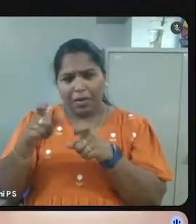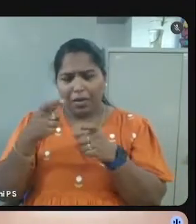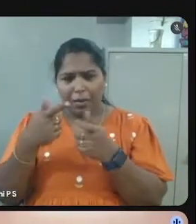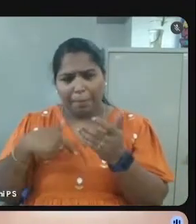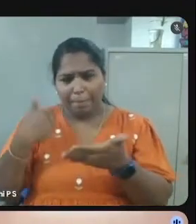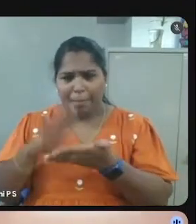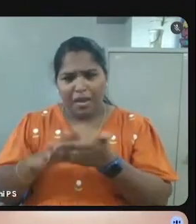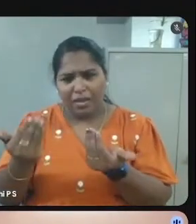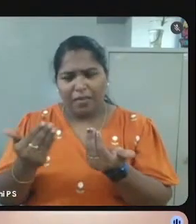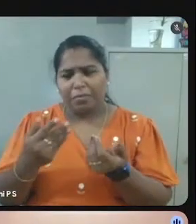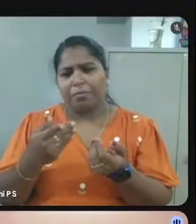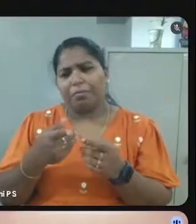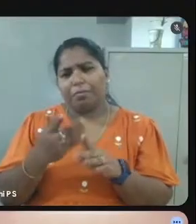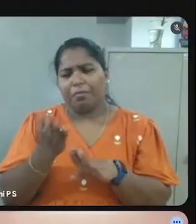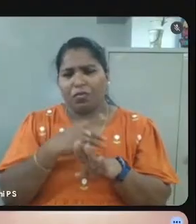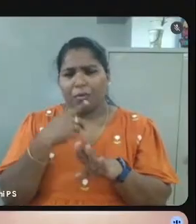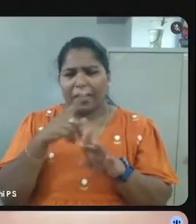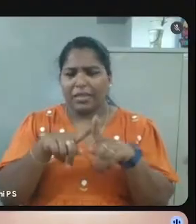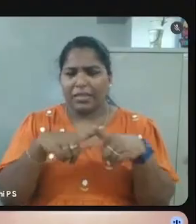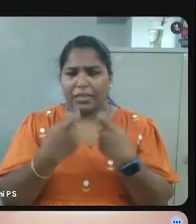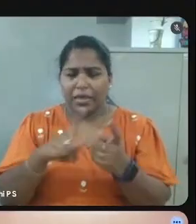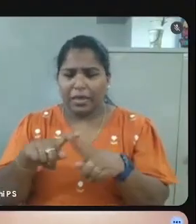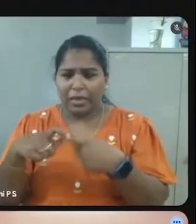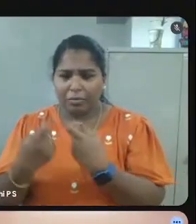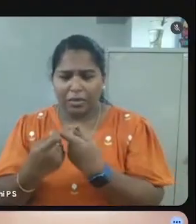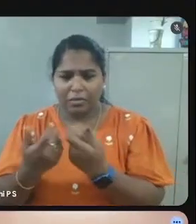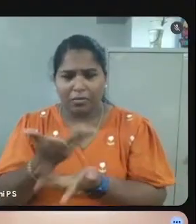മൾട്ടി അപ്രോച്ചിനോടി നമുക്ക് ഇന്നൊരു